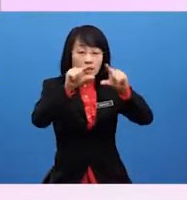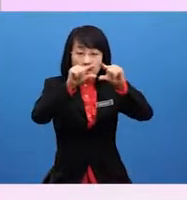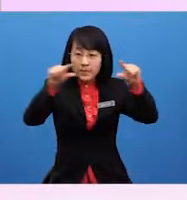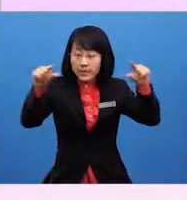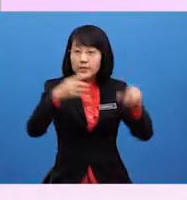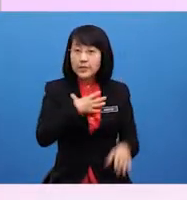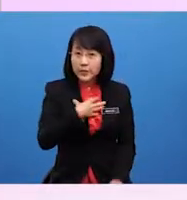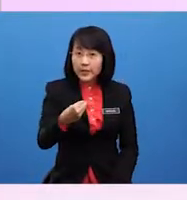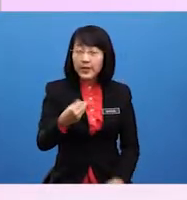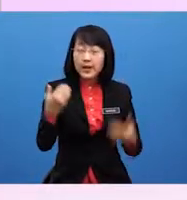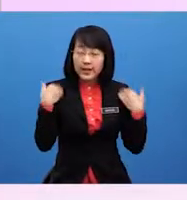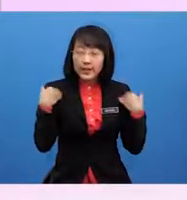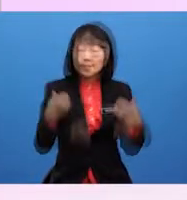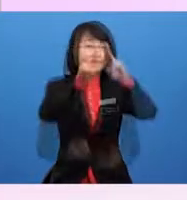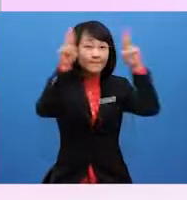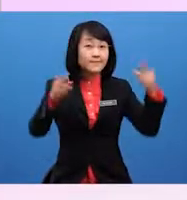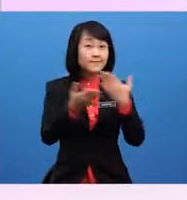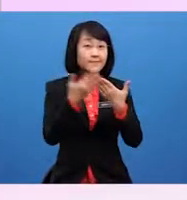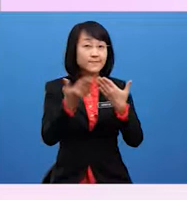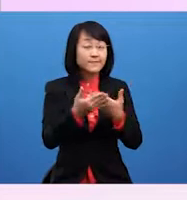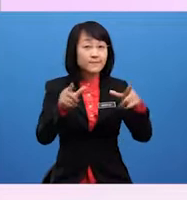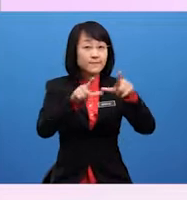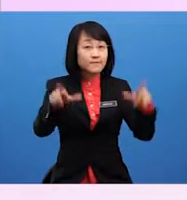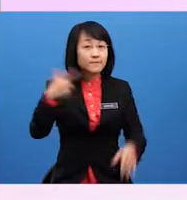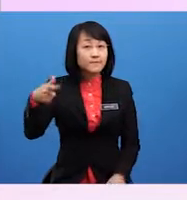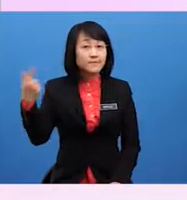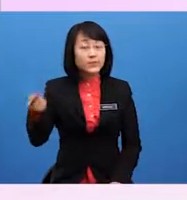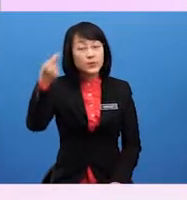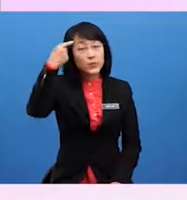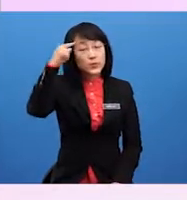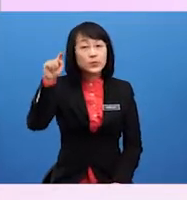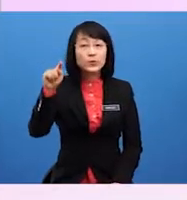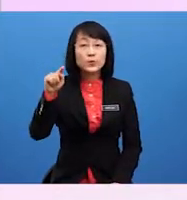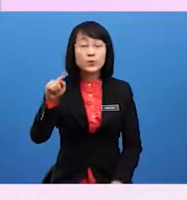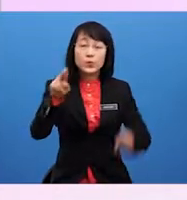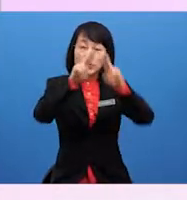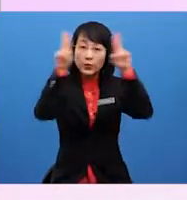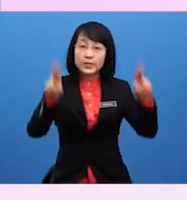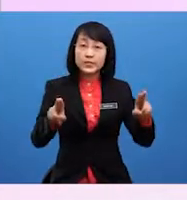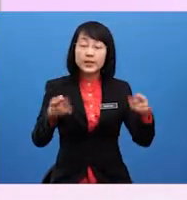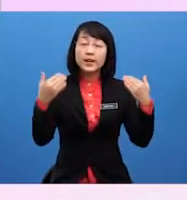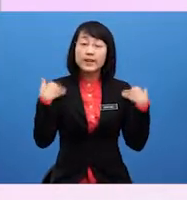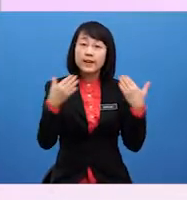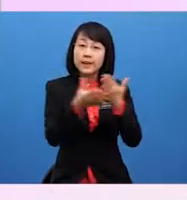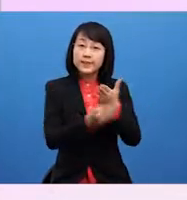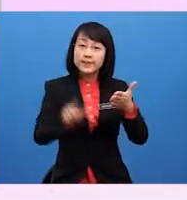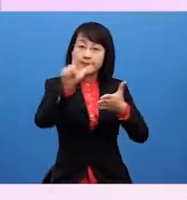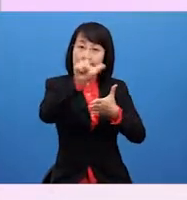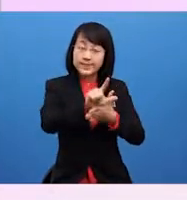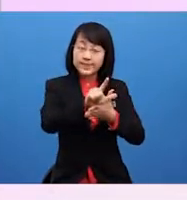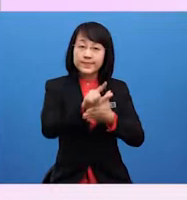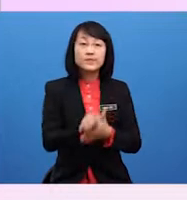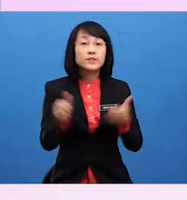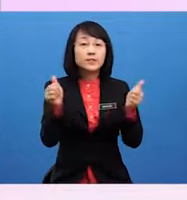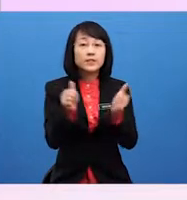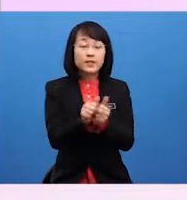akan terbentuk. Ujian mudah lain untuk mengesan kehadiran lemak dalam sampel makanan adalah